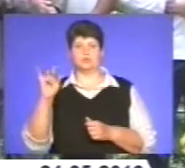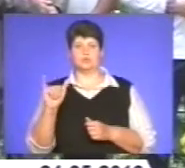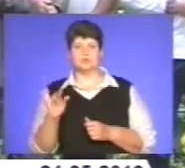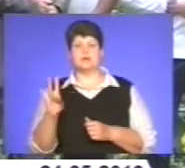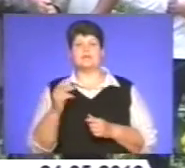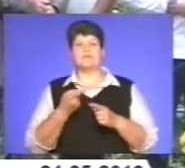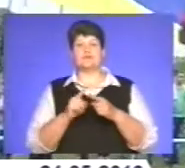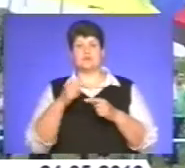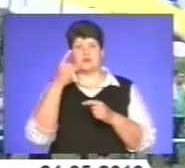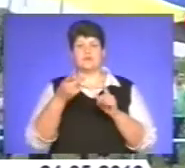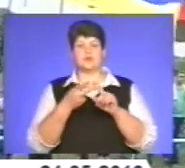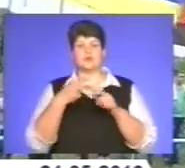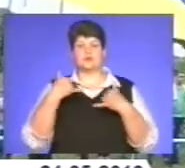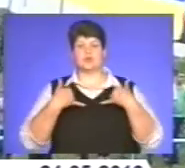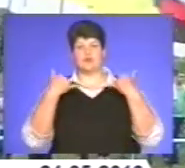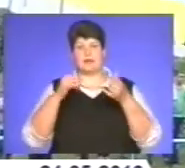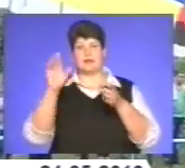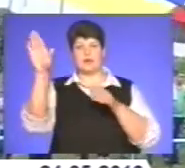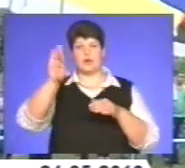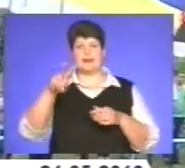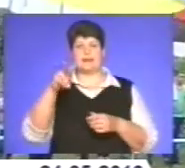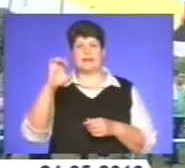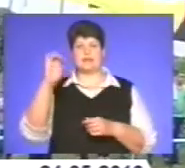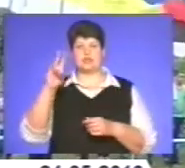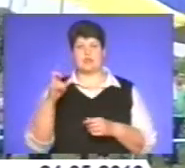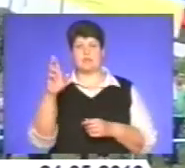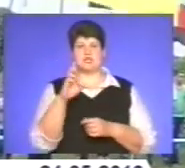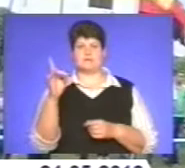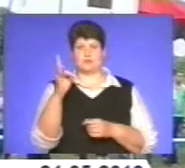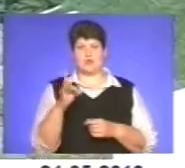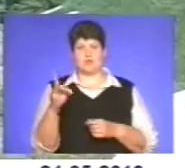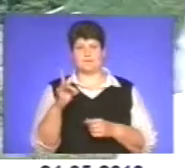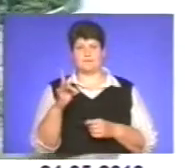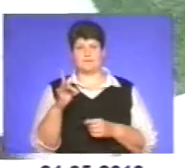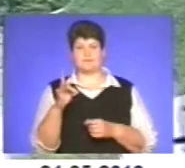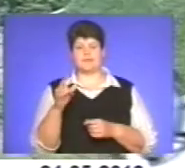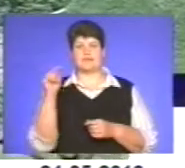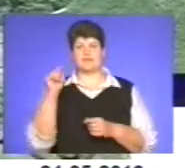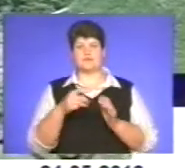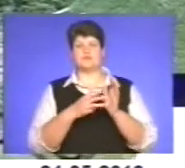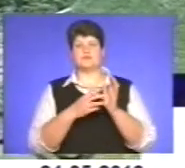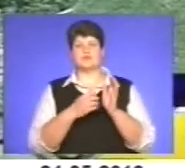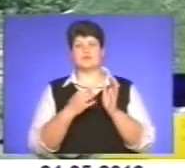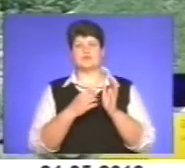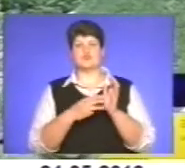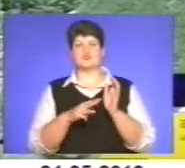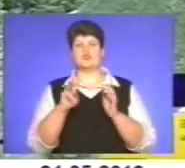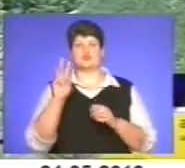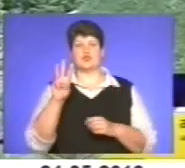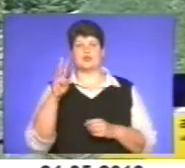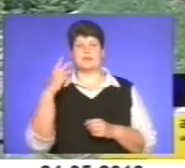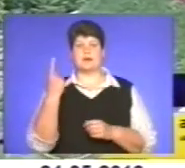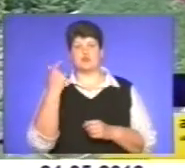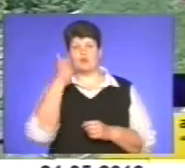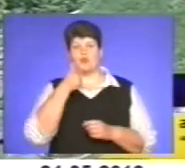вдруге пам'ять героїв шанували на горі Лисоня, що в Бережанському районі. У 1941 році другий